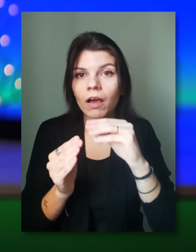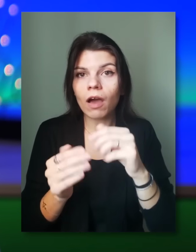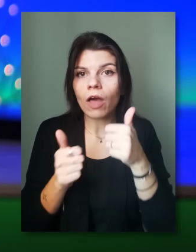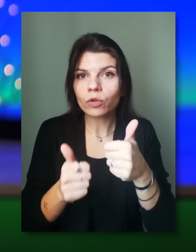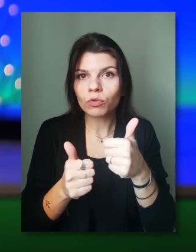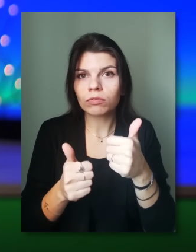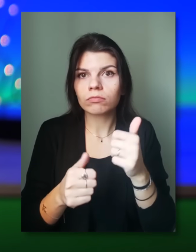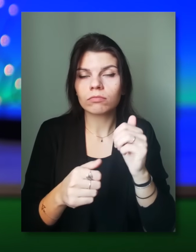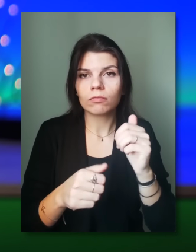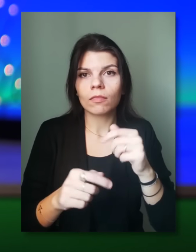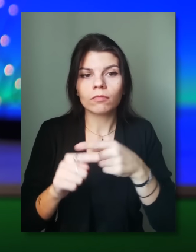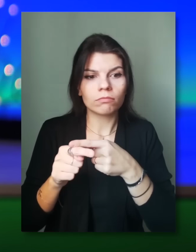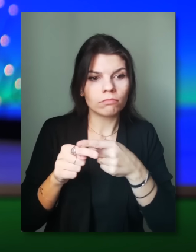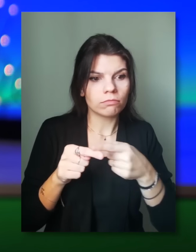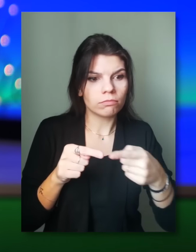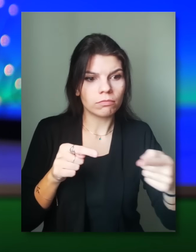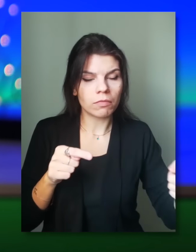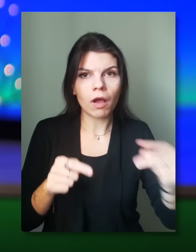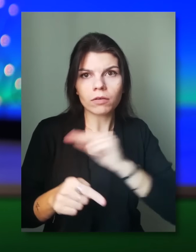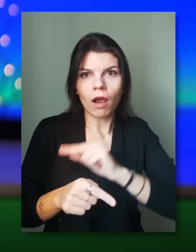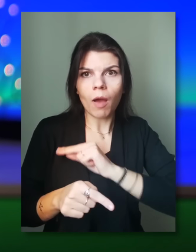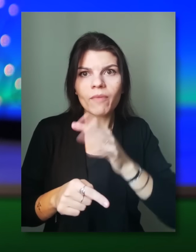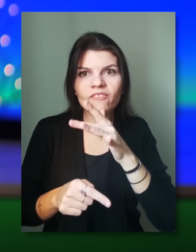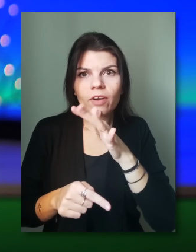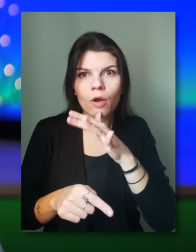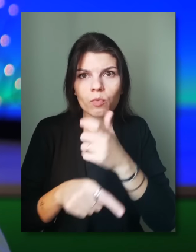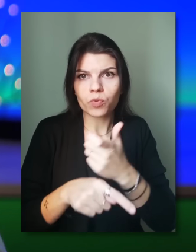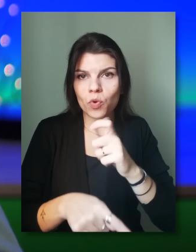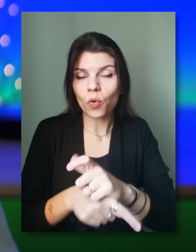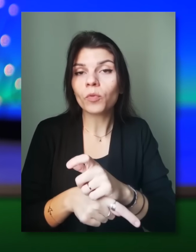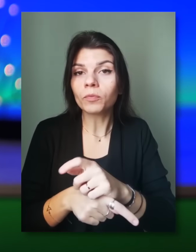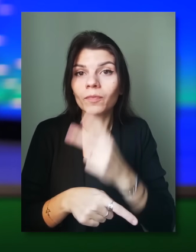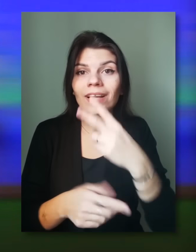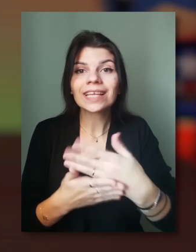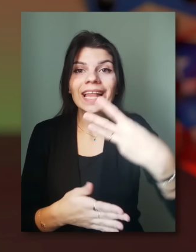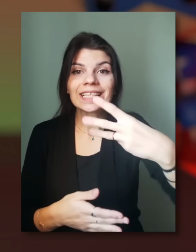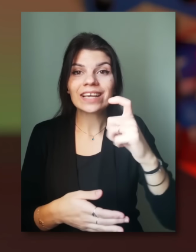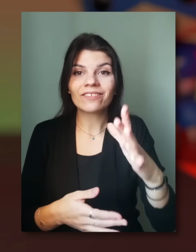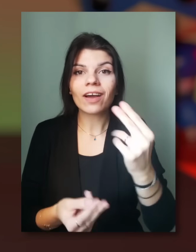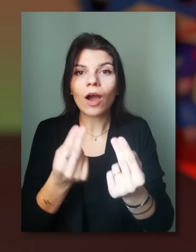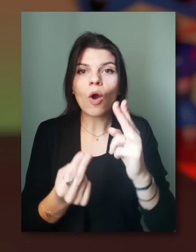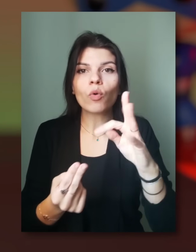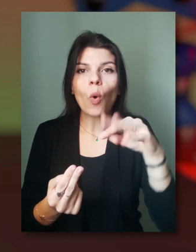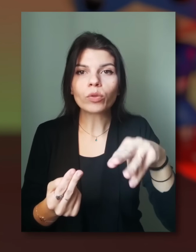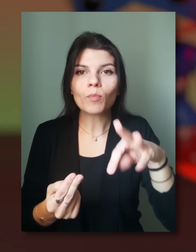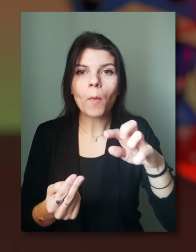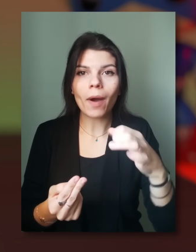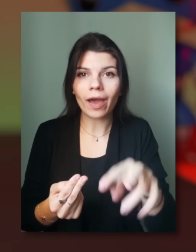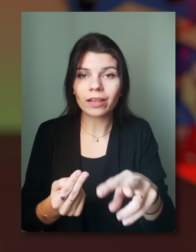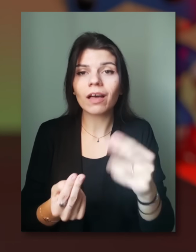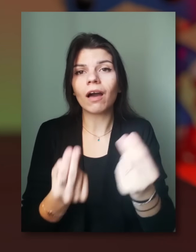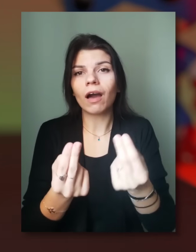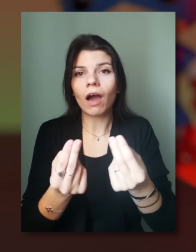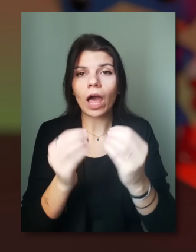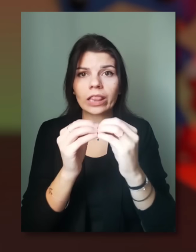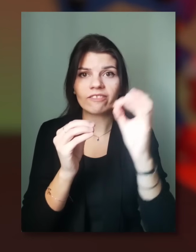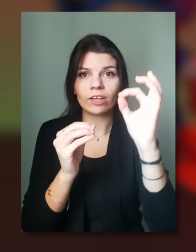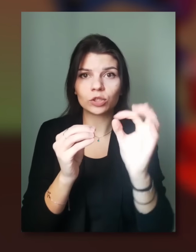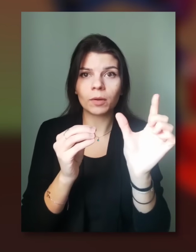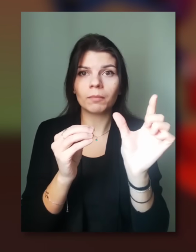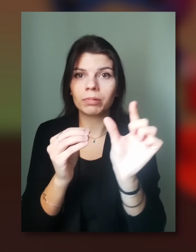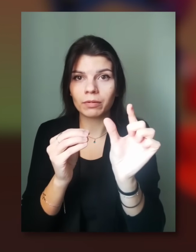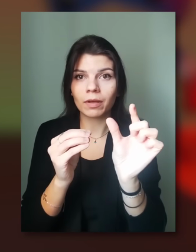стабільнийденьвикористання.Інаші випробуваннянарозрядкупоказалиціцифри.Після півгодинигривCallofDutyMobile